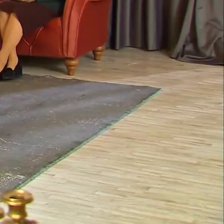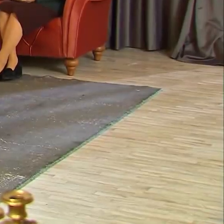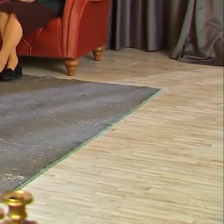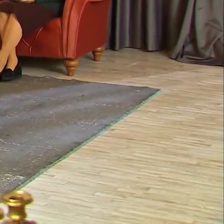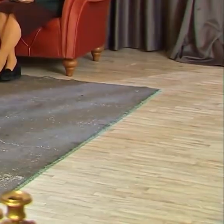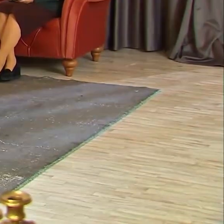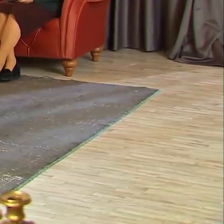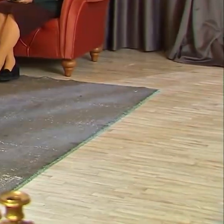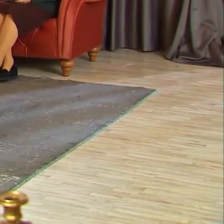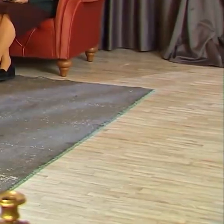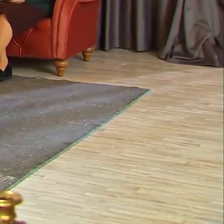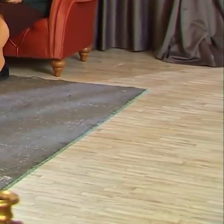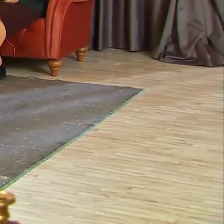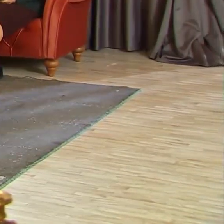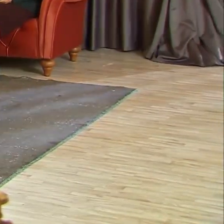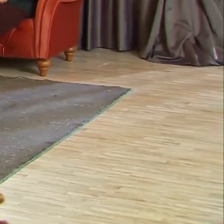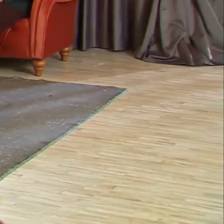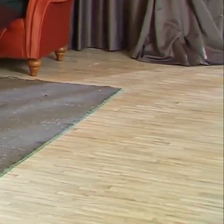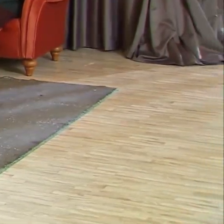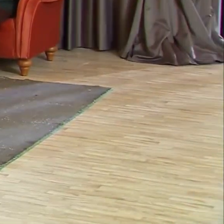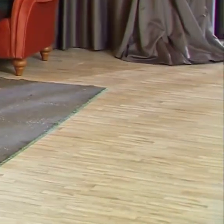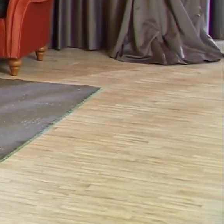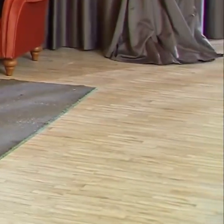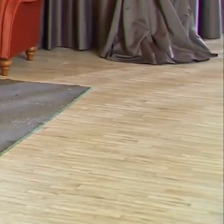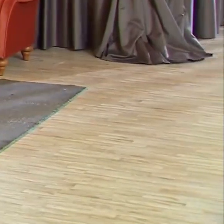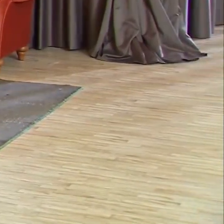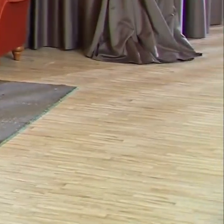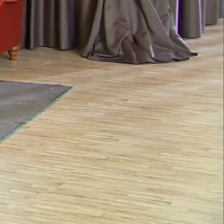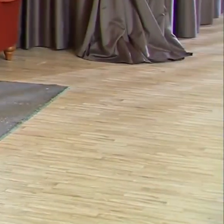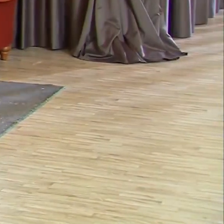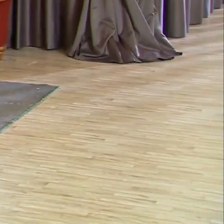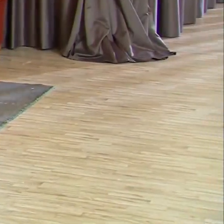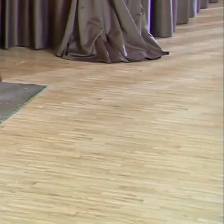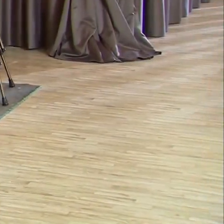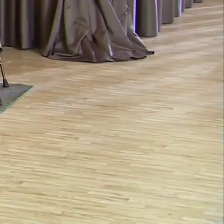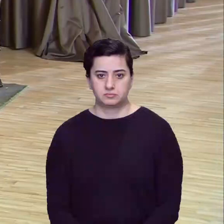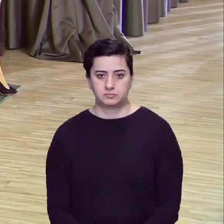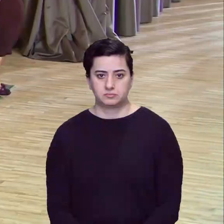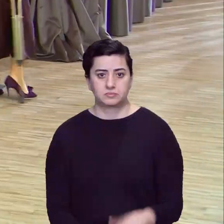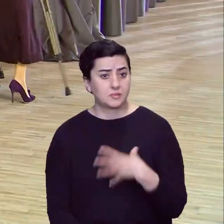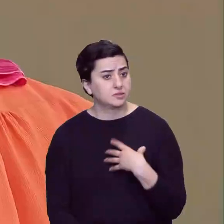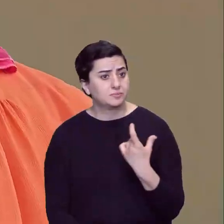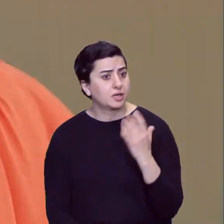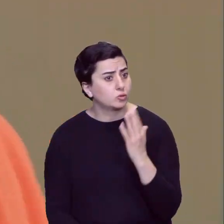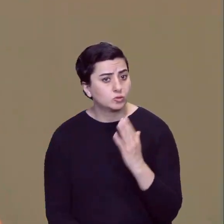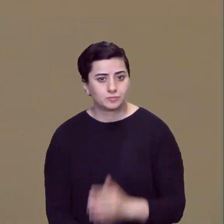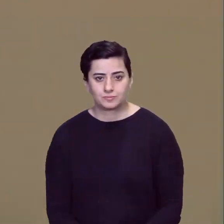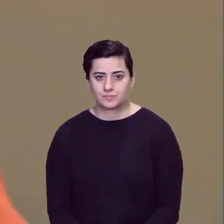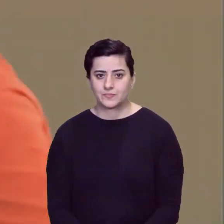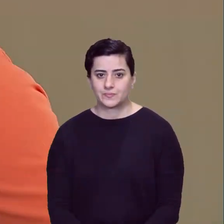koltuk değneğine abanarak kalktı. Aksak aksak yürüyor. Ayaklarında bir yandan sivri topuk ayakkabılar. Kardeşim nereye?